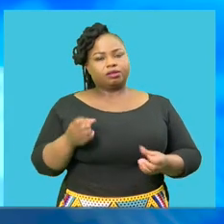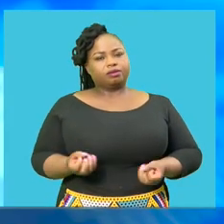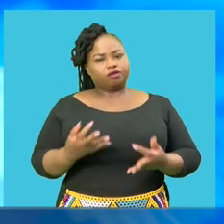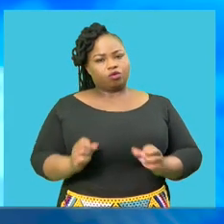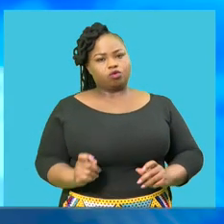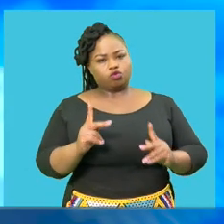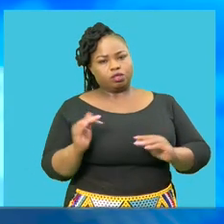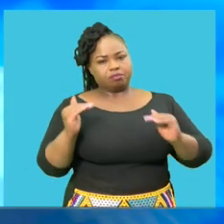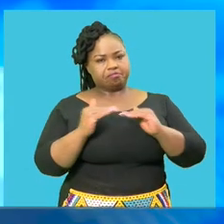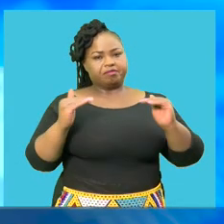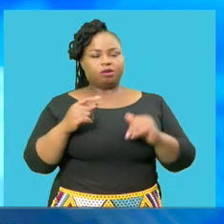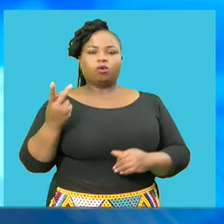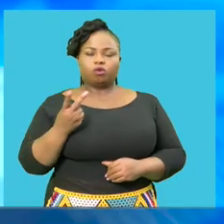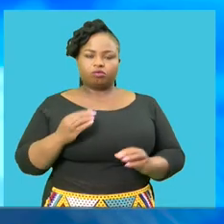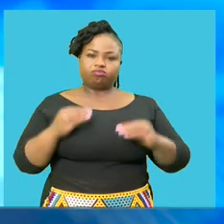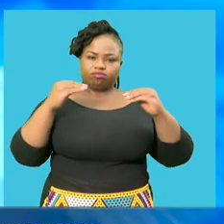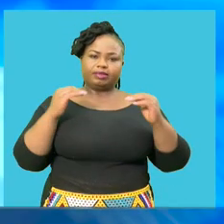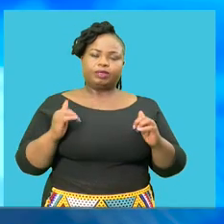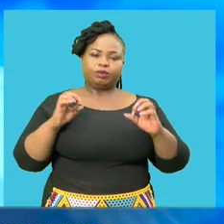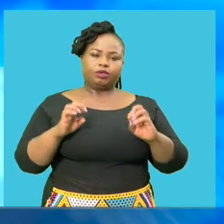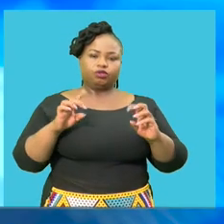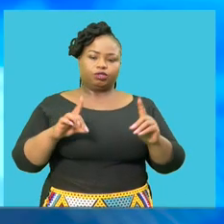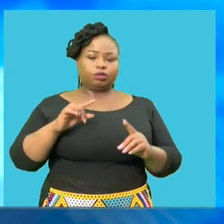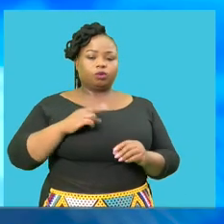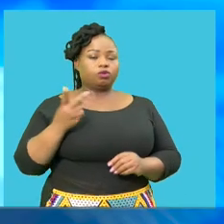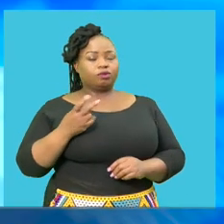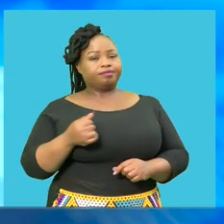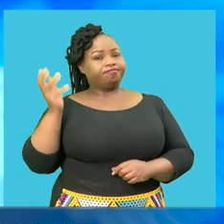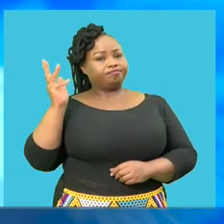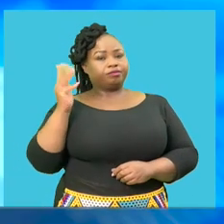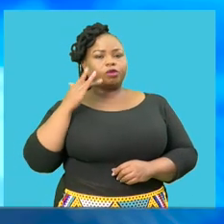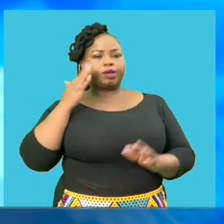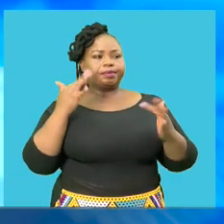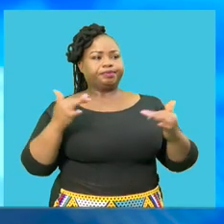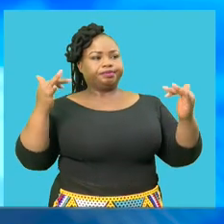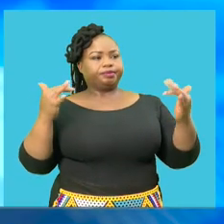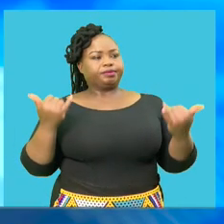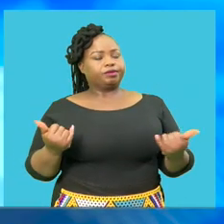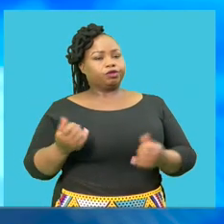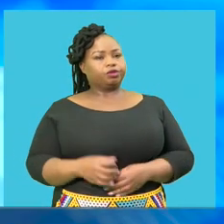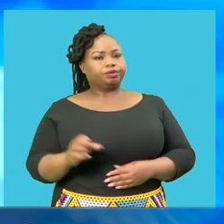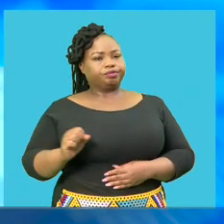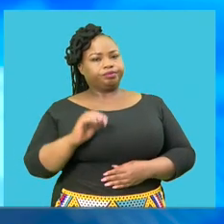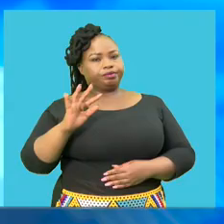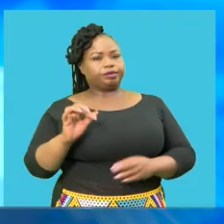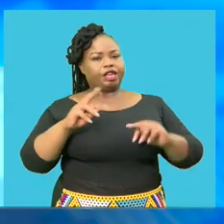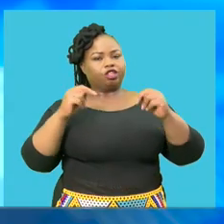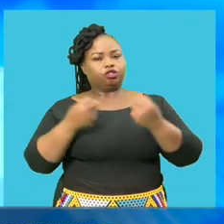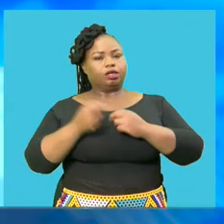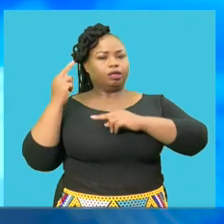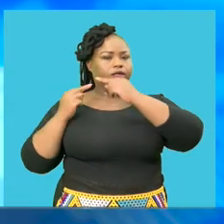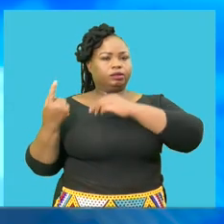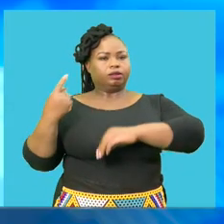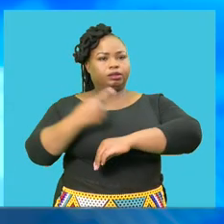alinganayo kwa eba afikeleleka kwa mfundo. Ukwa humbe utete ugu kumsito wa sugule lifale mvili lo mzanzafrika obubanje doye